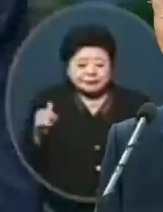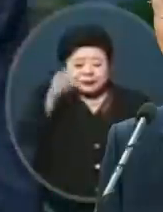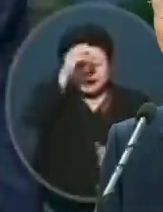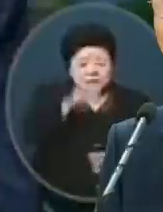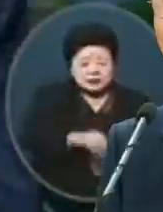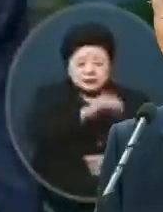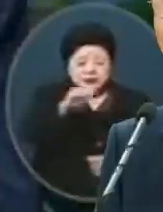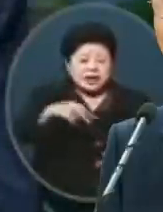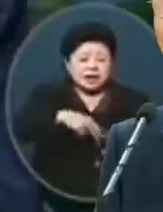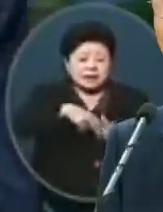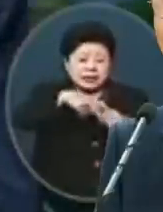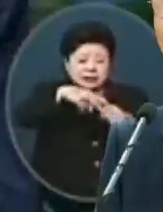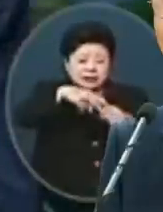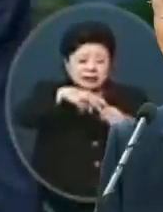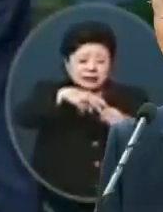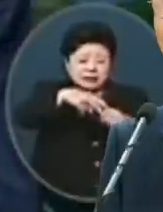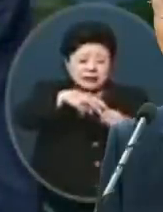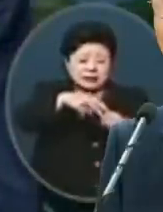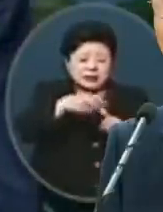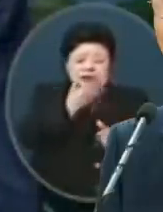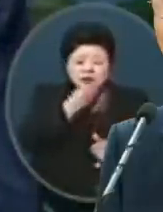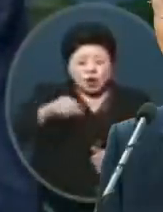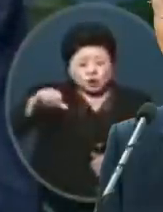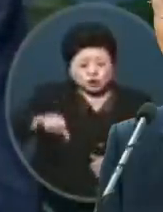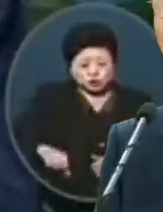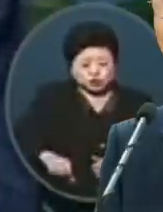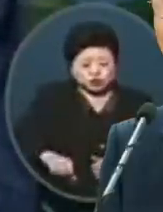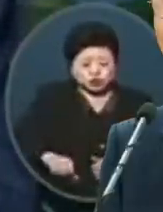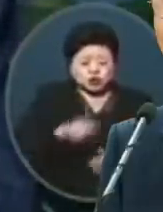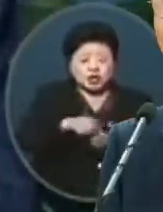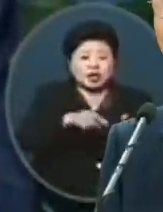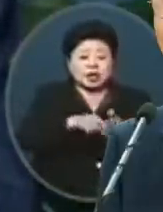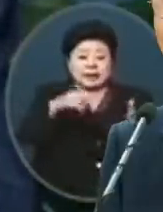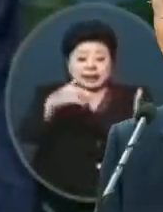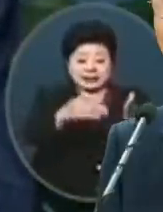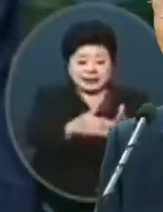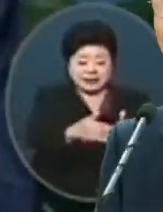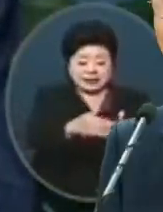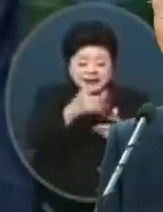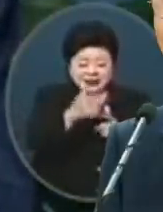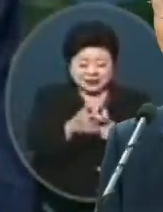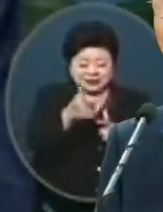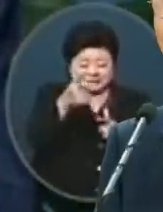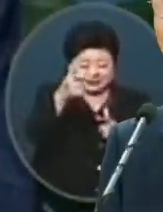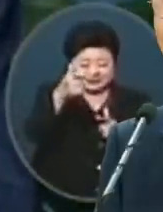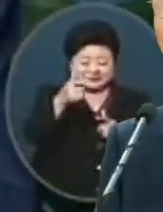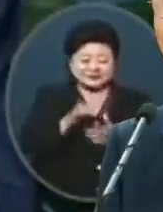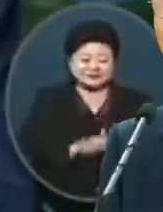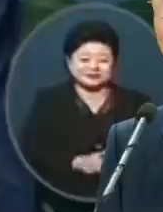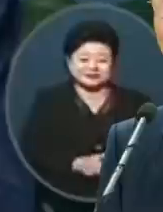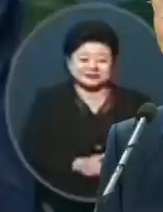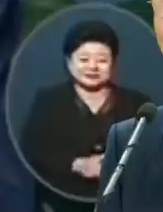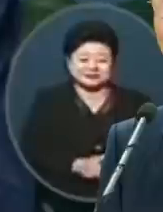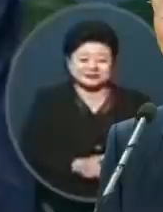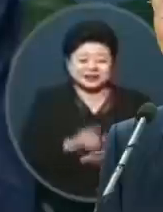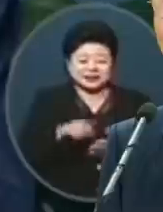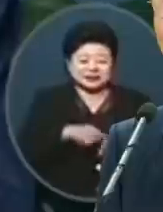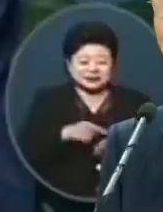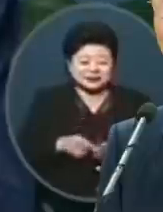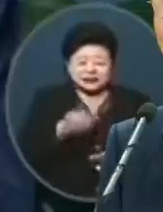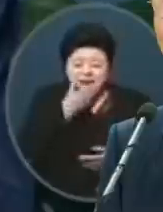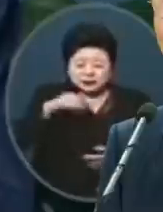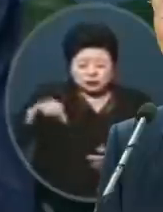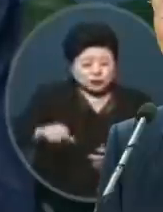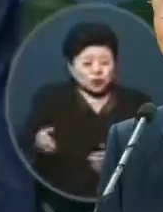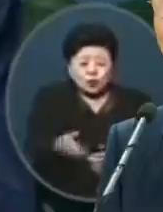십자가에 매달려서 그 저주를 청산하는데 예수님은 청산할 저주가 있는